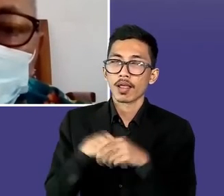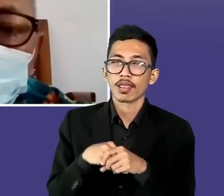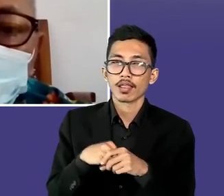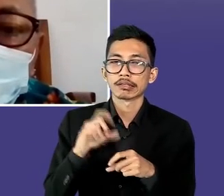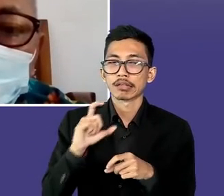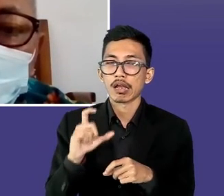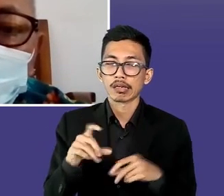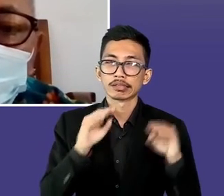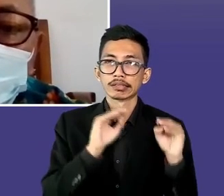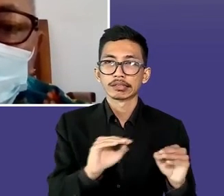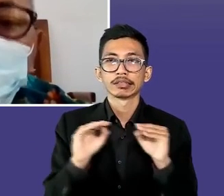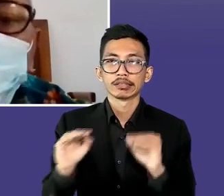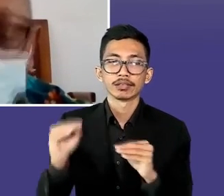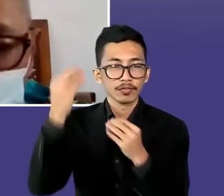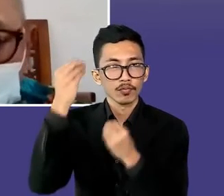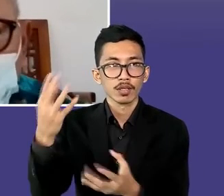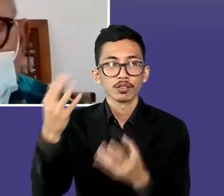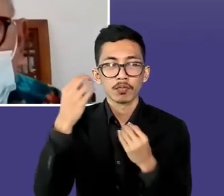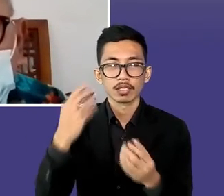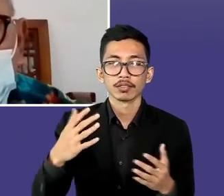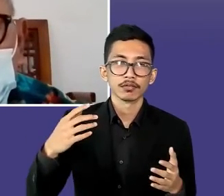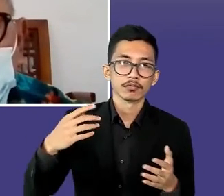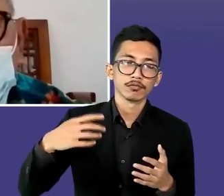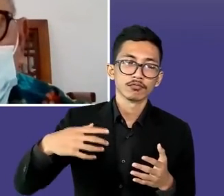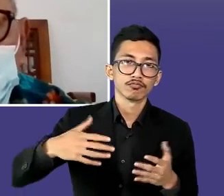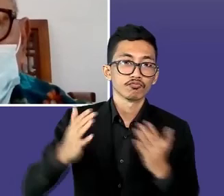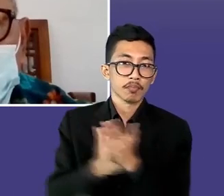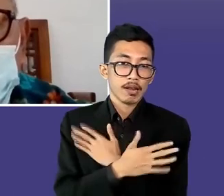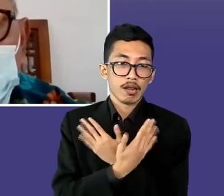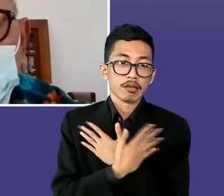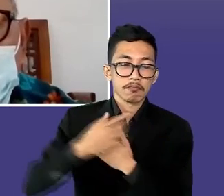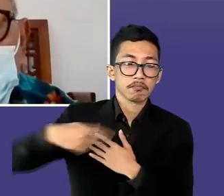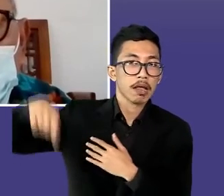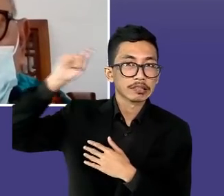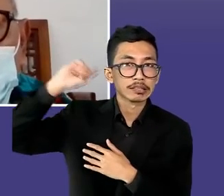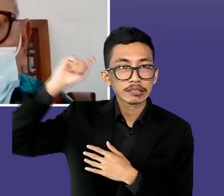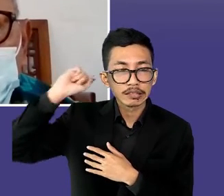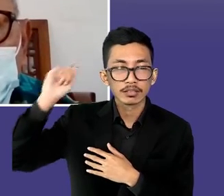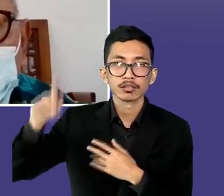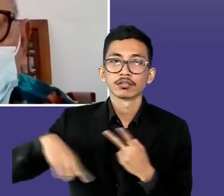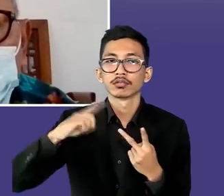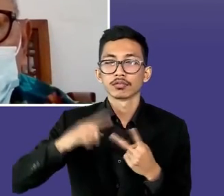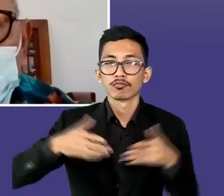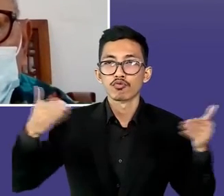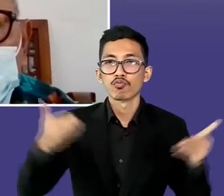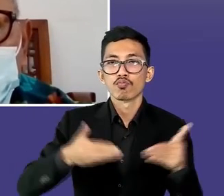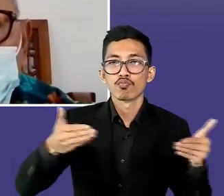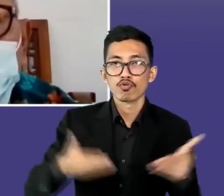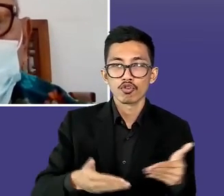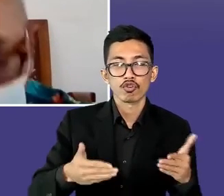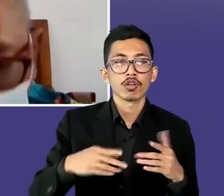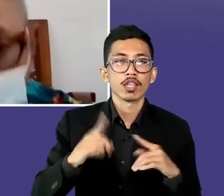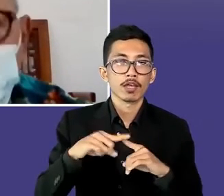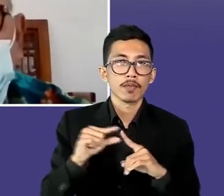cara memandikan, penguburan dan sebagainya, terutama mereka-mereka dari tokoh-tokoh agama